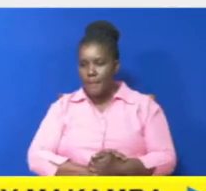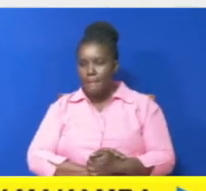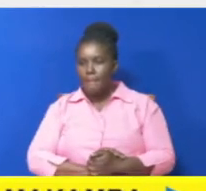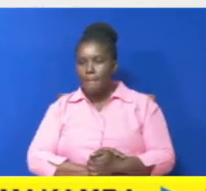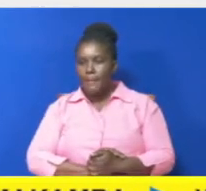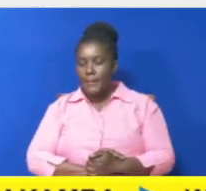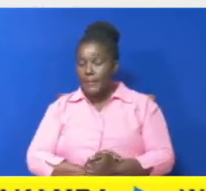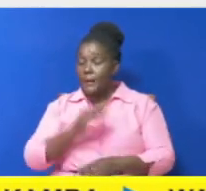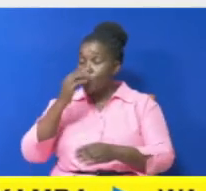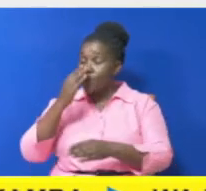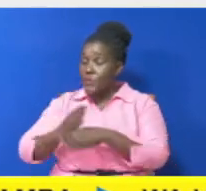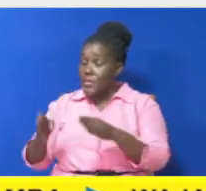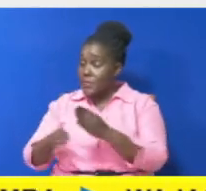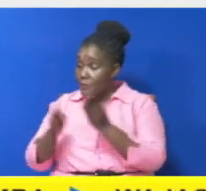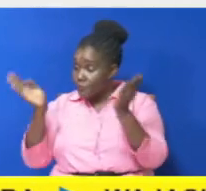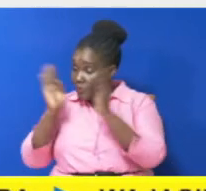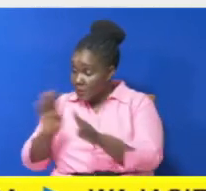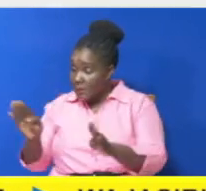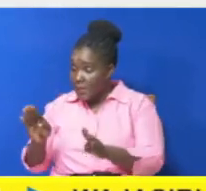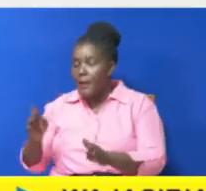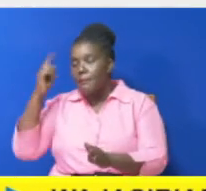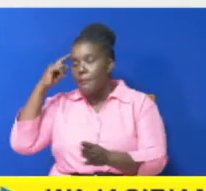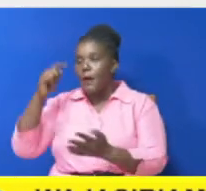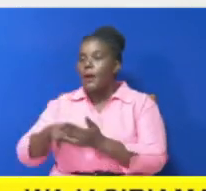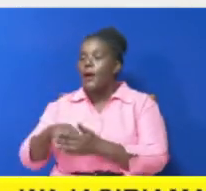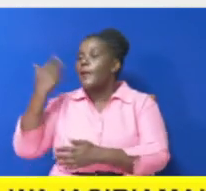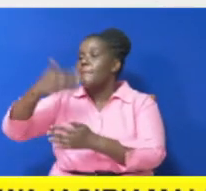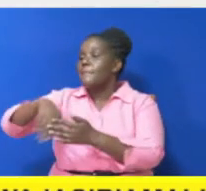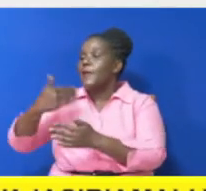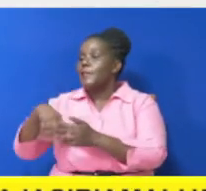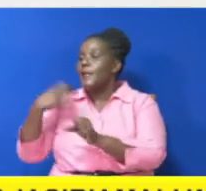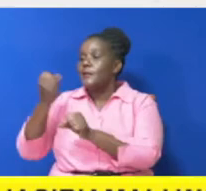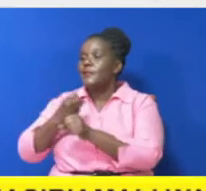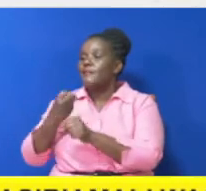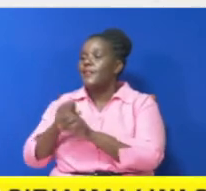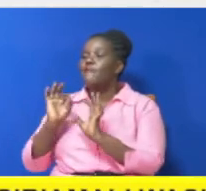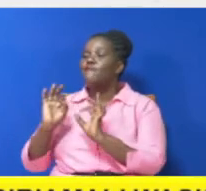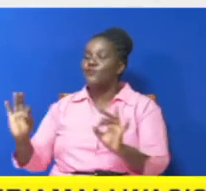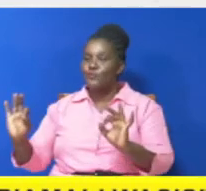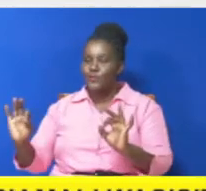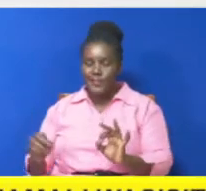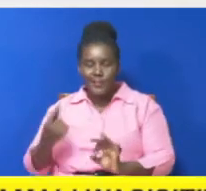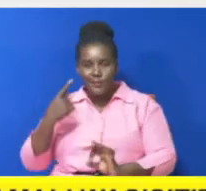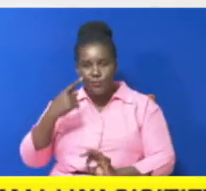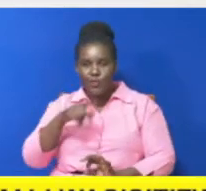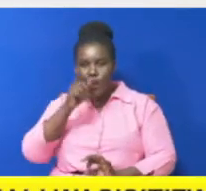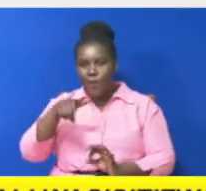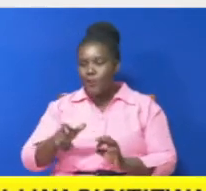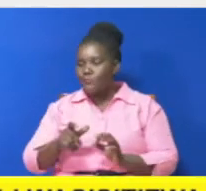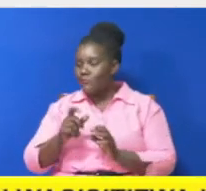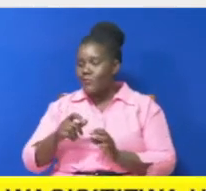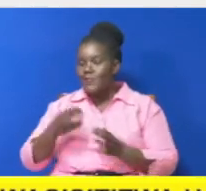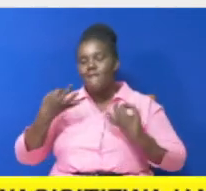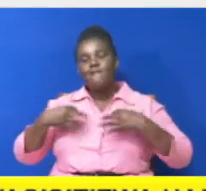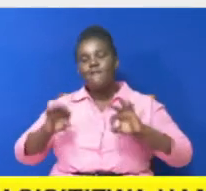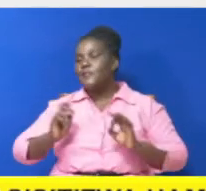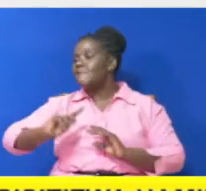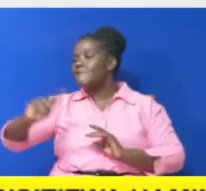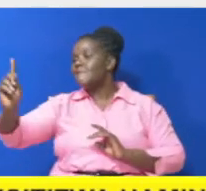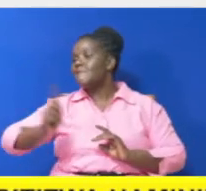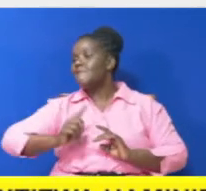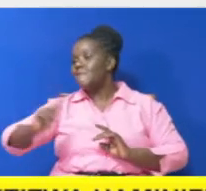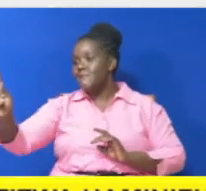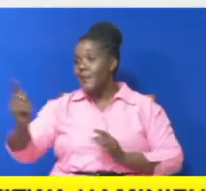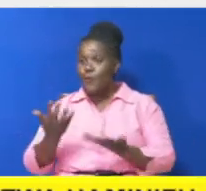yatakayojengwa yakikamilika, la kwanza ni kibiashara. Tunawaona watu kutoka tarafa moja kwenda nyingine